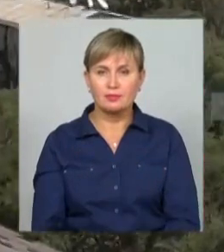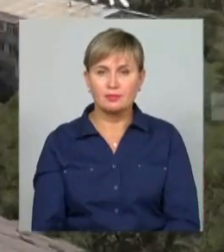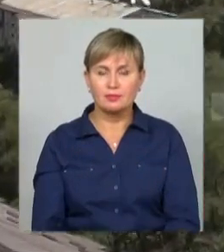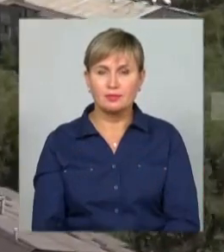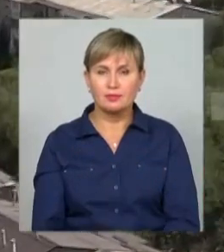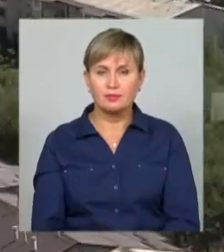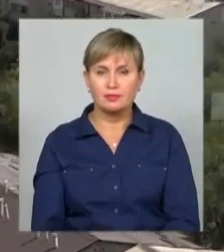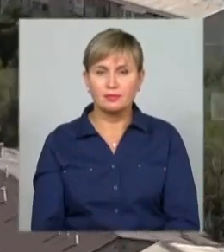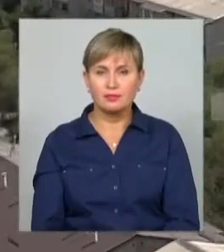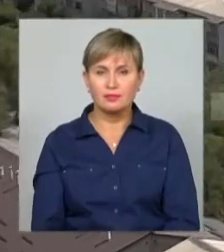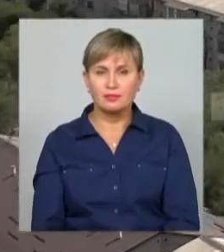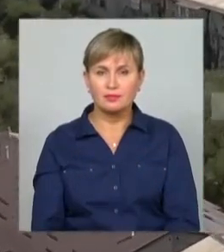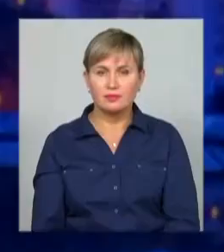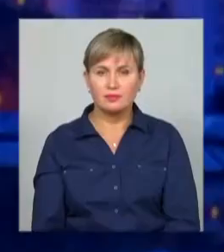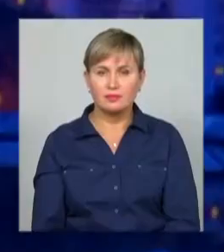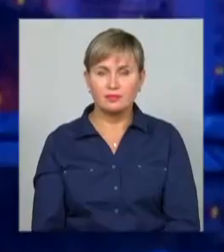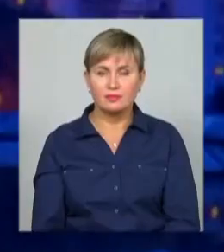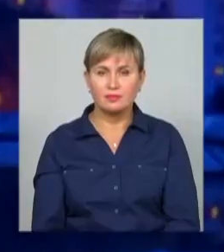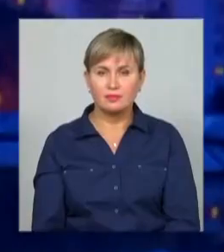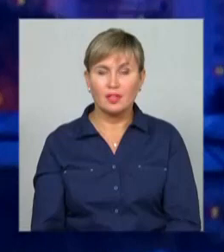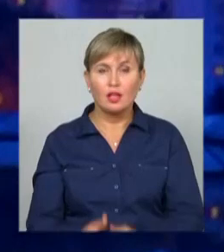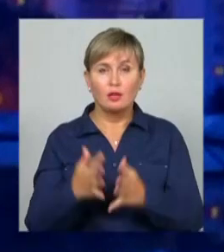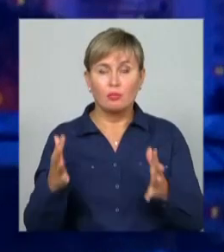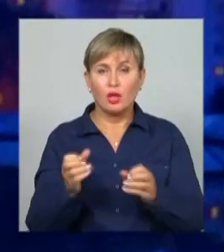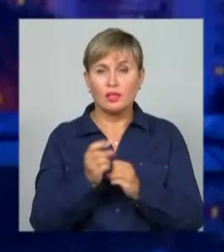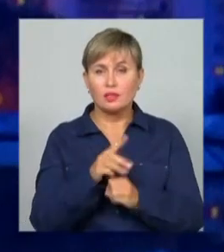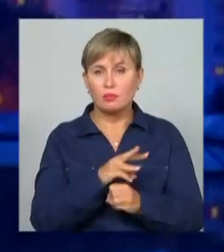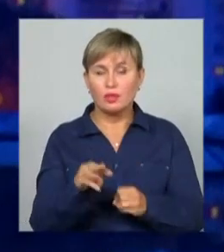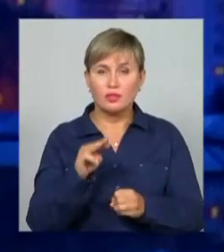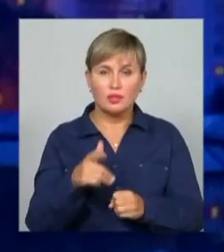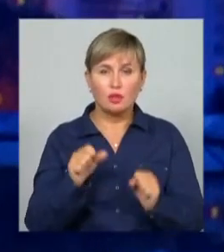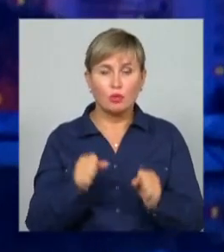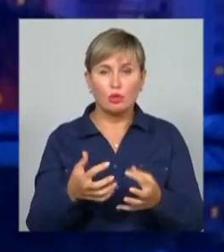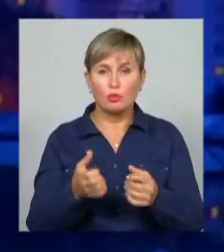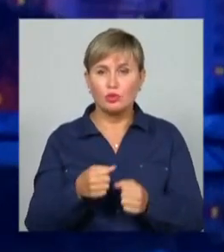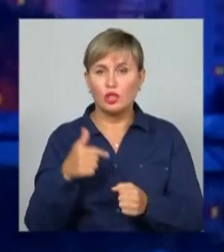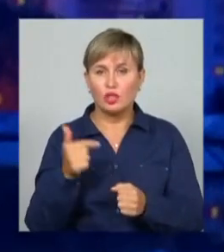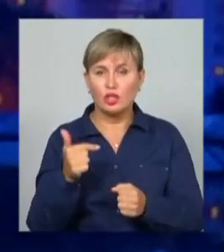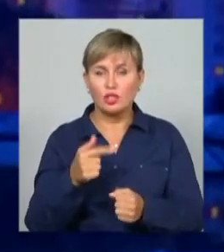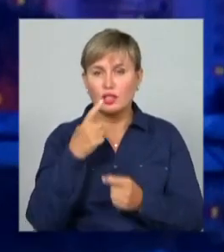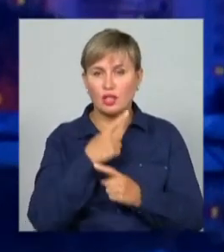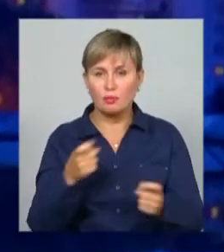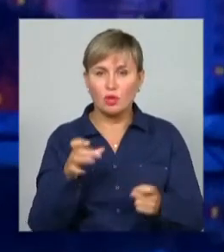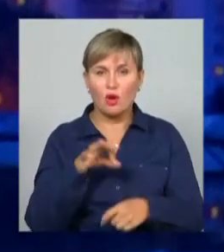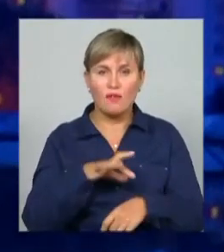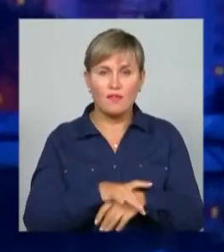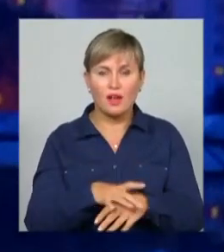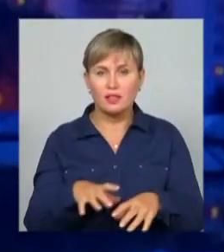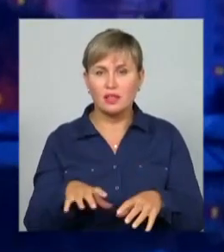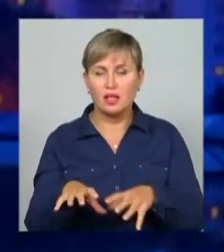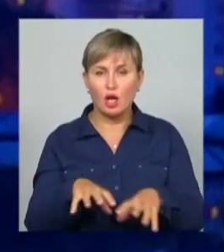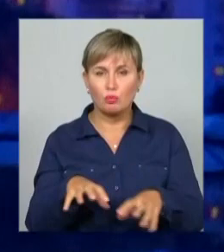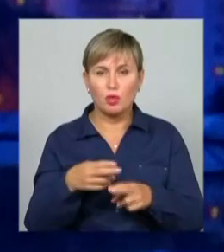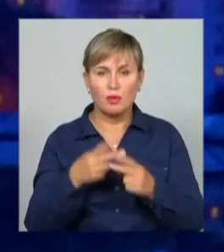Жаслан Умирзаков, телеканал Алматы. Более 11 миллионов тенге могут получить граждане, сообщившие о факте коррупции. Об